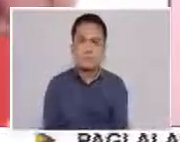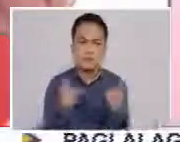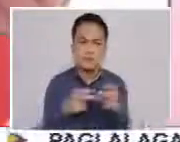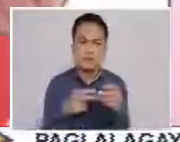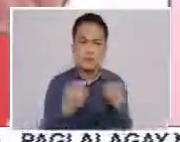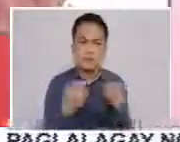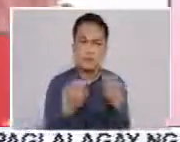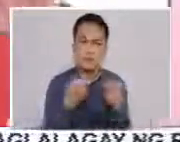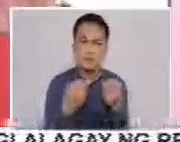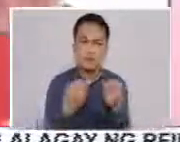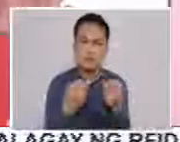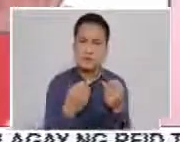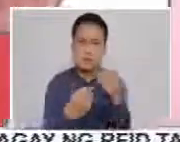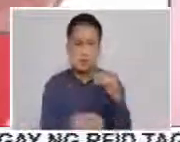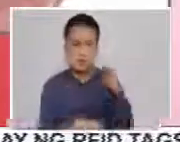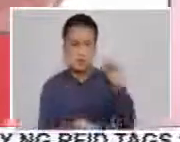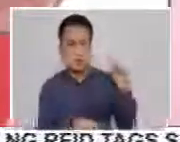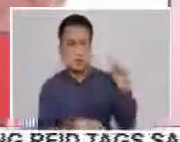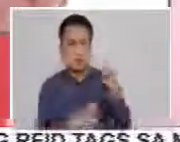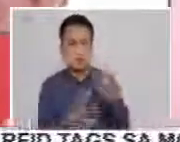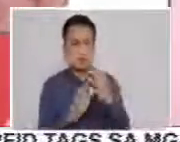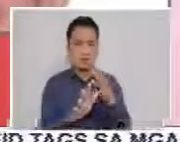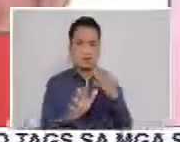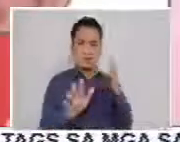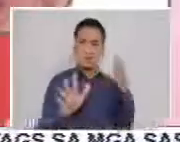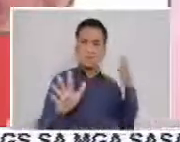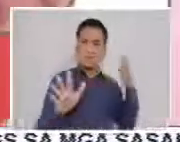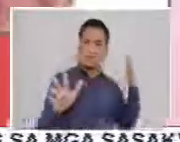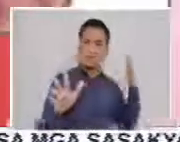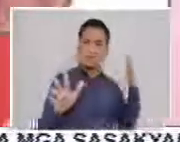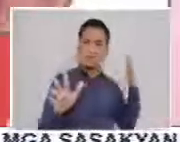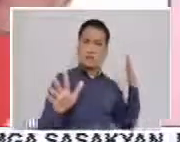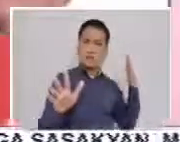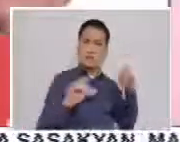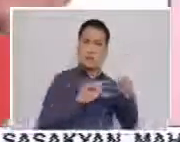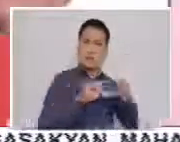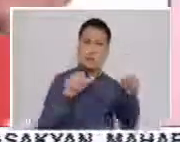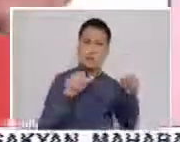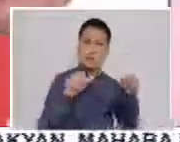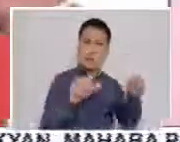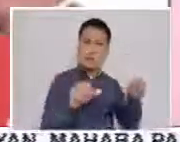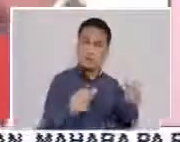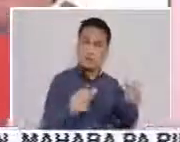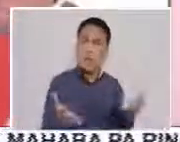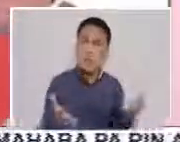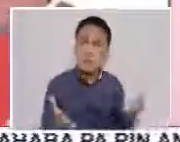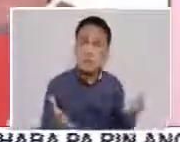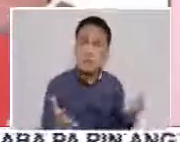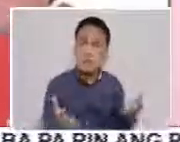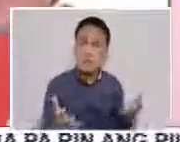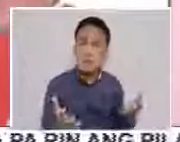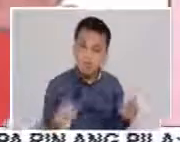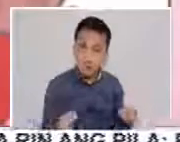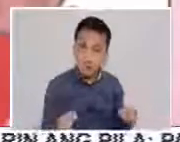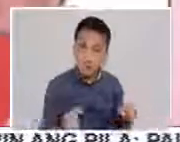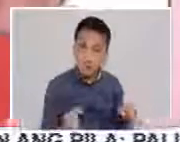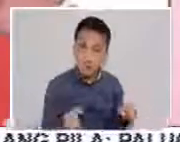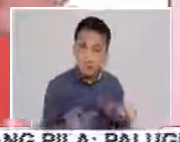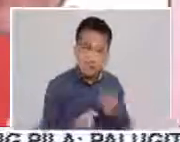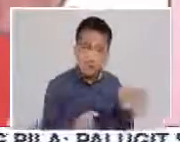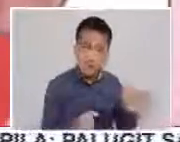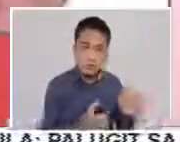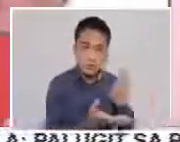Ang obserbasyon kasi, akala po kasi nila deadline na pong pagpapakabit. Hindi po tuloy to yung pagpapakabit.